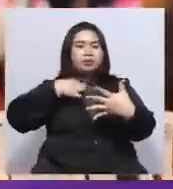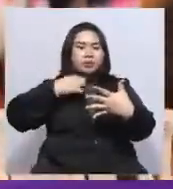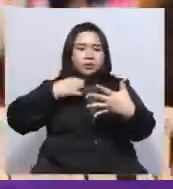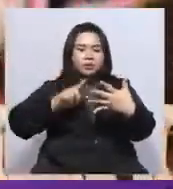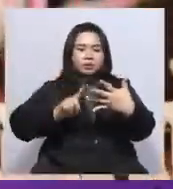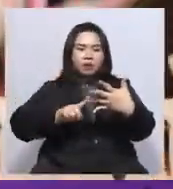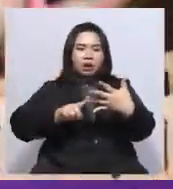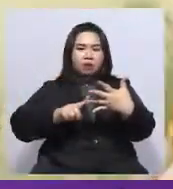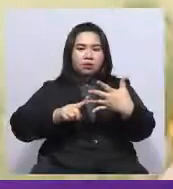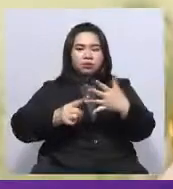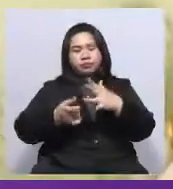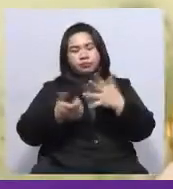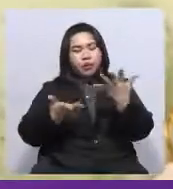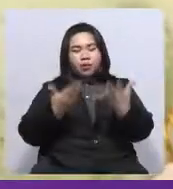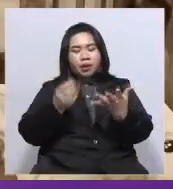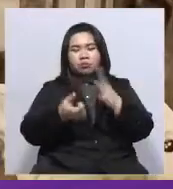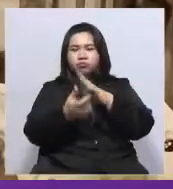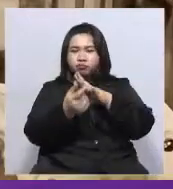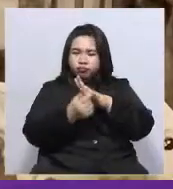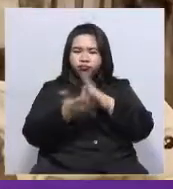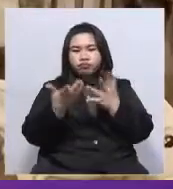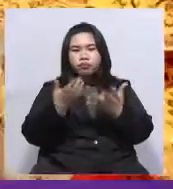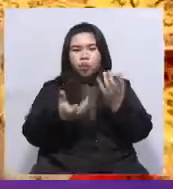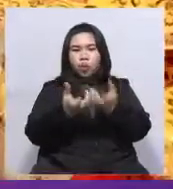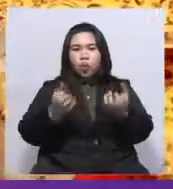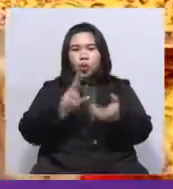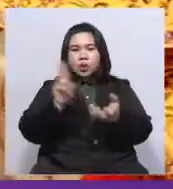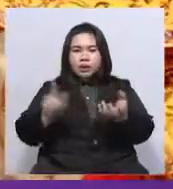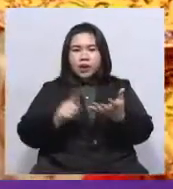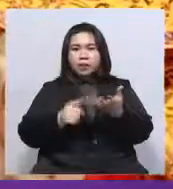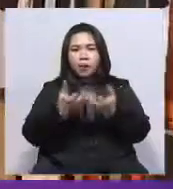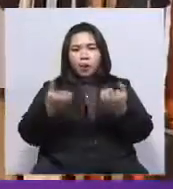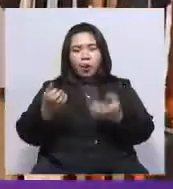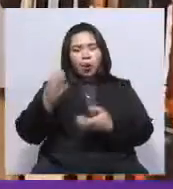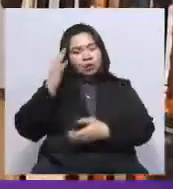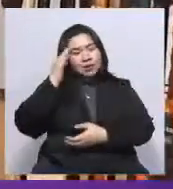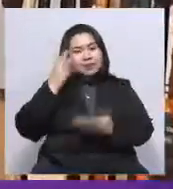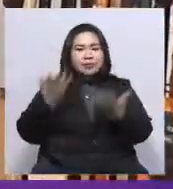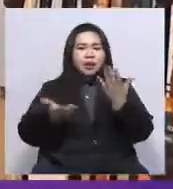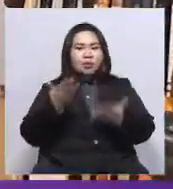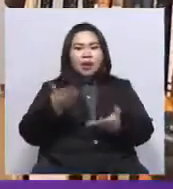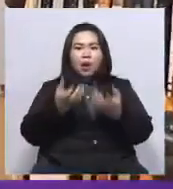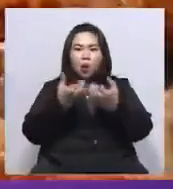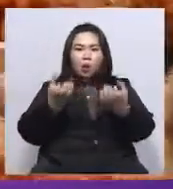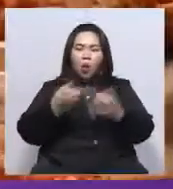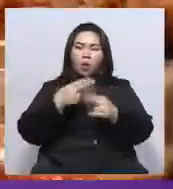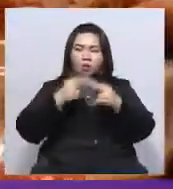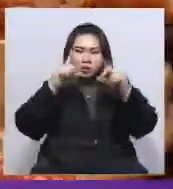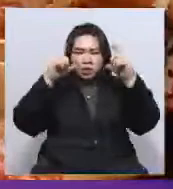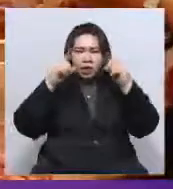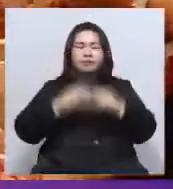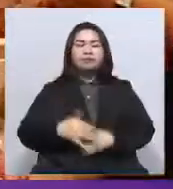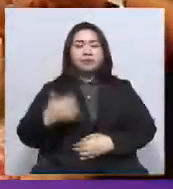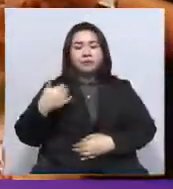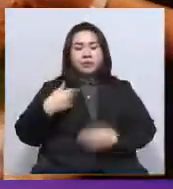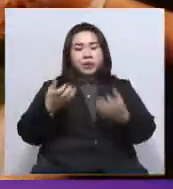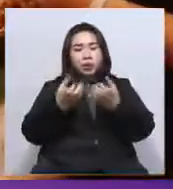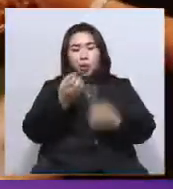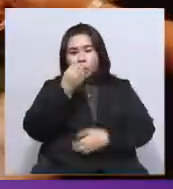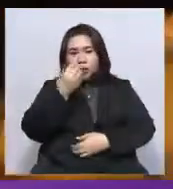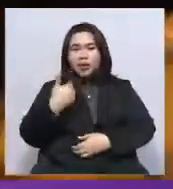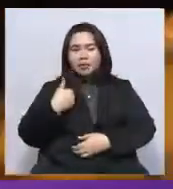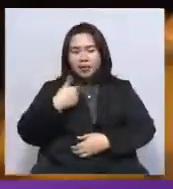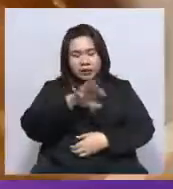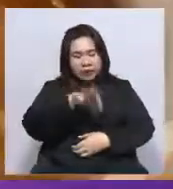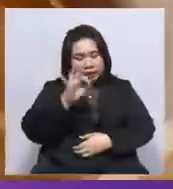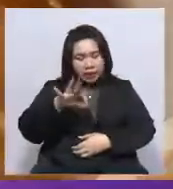าเครื่องแต่งกายของใช้ของตกแต่งของที่ระลึกสินค้าโอท็อปแบรนด์เนมโซนโอท็อปชวนชิมที่ได้คัดสร